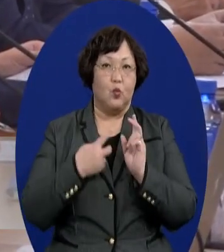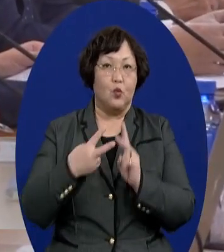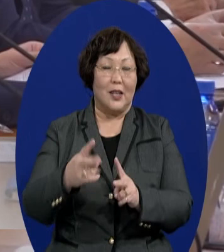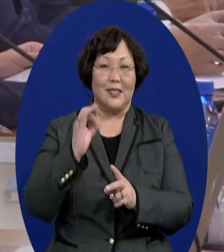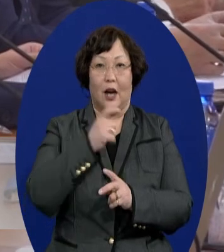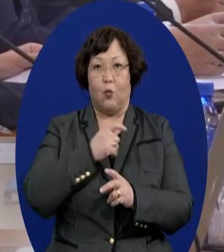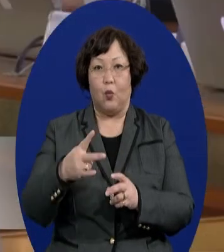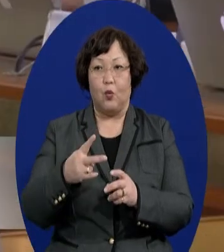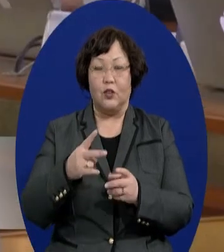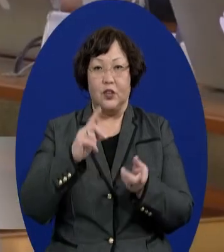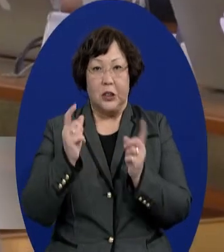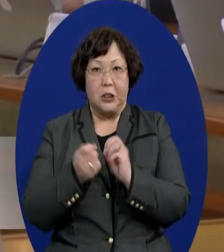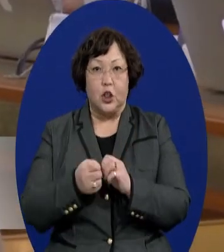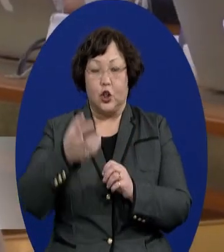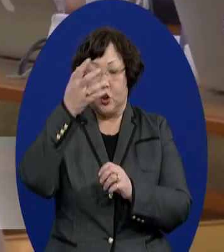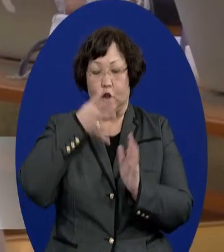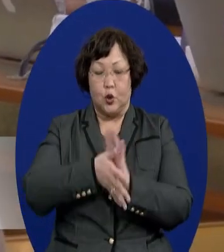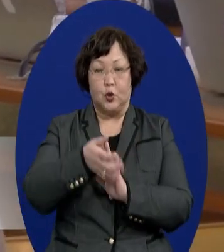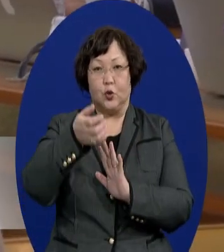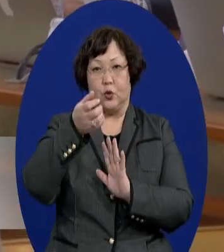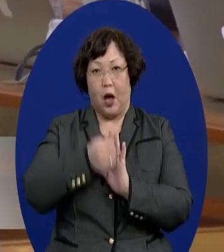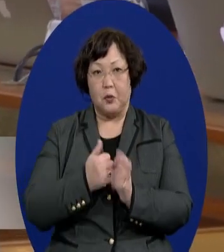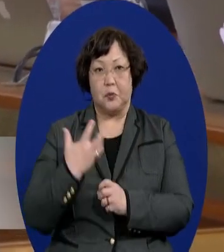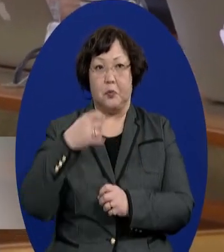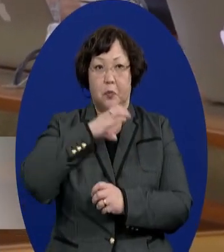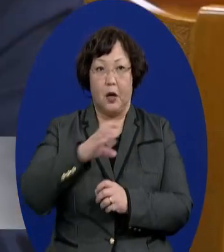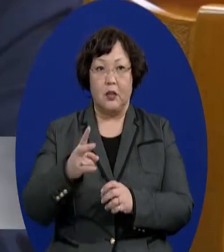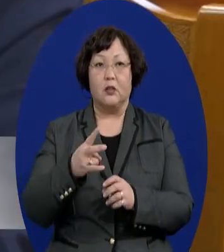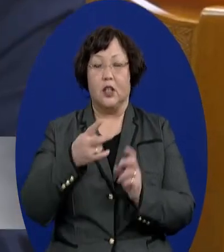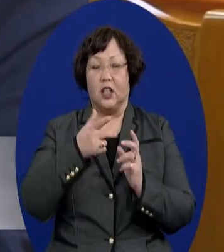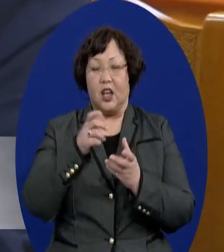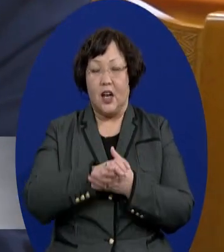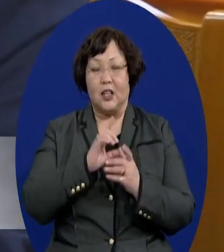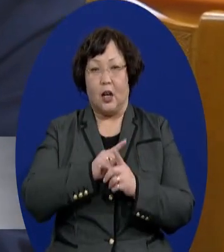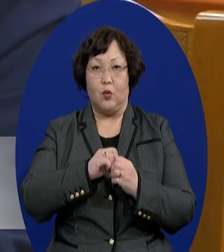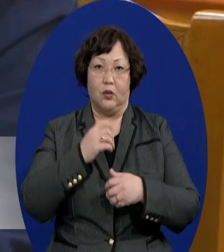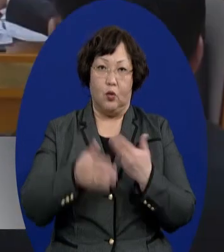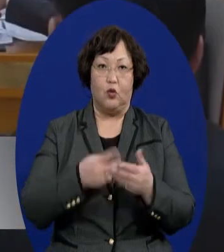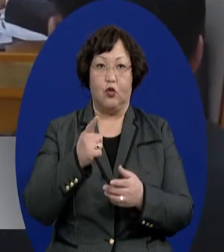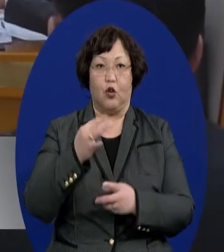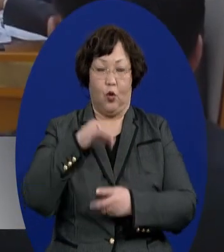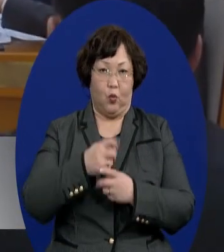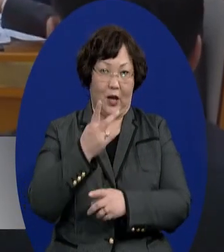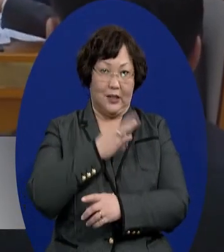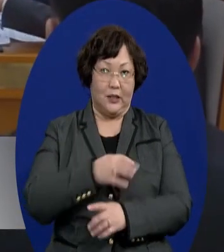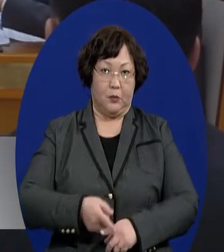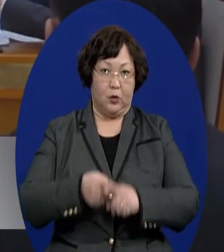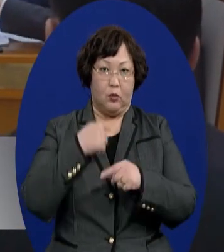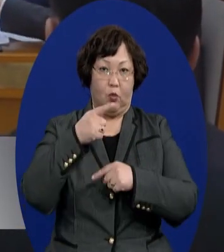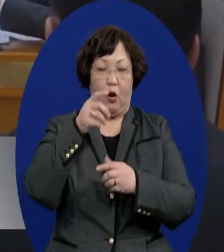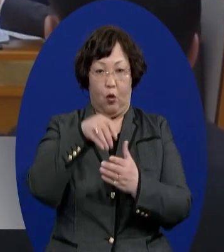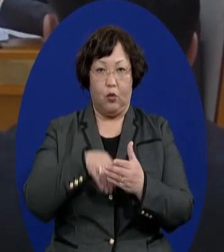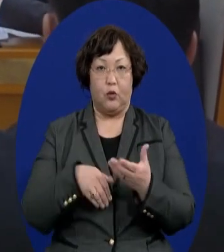хийж, төсвийн байгууллагын нийтлэг үйлчилгээг гэрээний үндсэн дээр хэрэгжүүлэх, хөрөнгө оруулалтын үр ашгийг дээшлүүлэхээр тогтоолын төсөл тусгажээ.